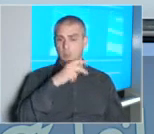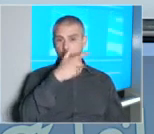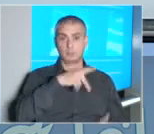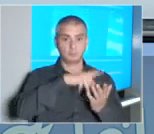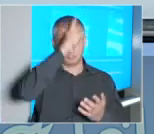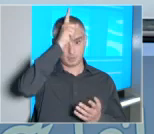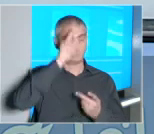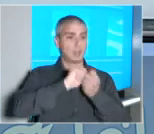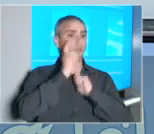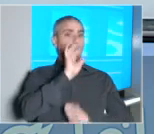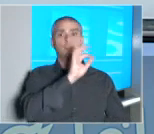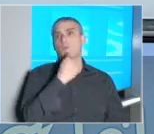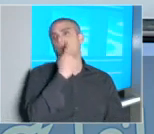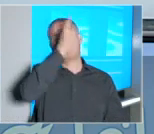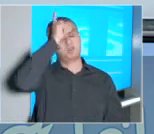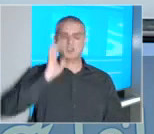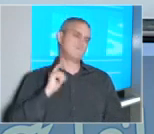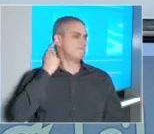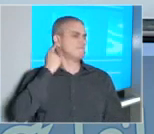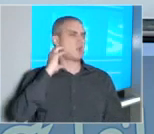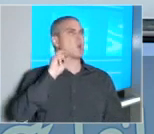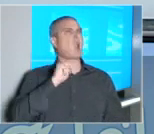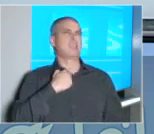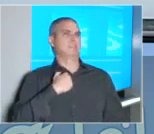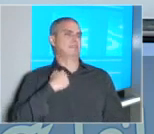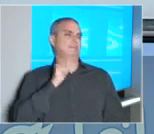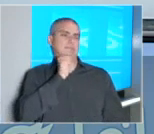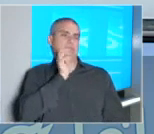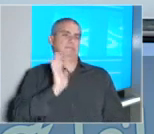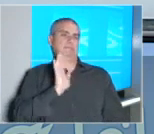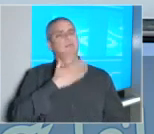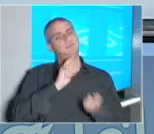בגרמניה... היה צריך לשנות את השם. כן, היו אומרים הגרמנים, לא טוב לנו כהן.